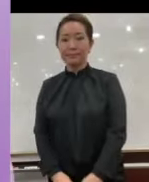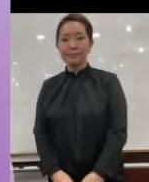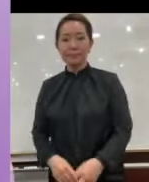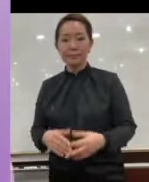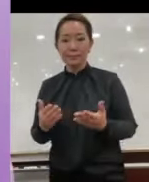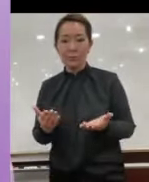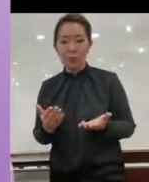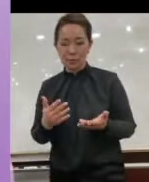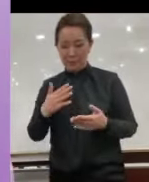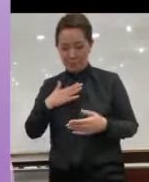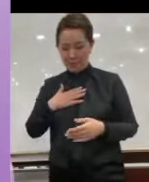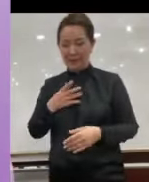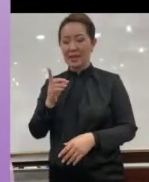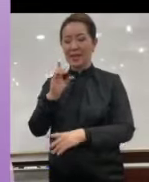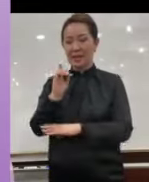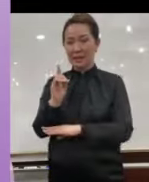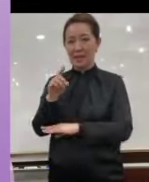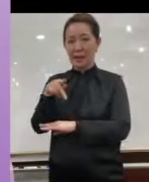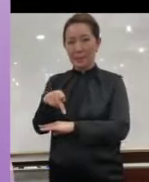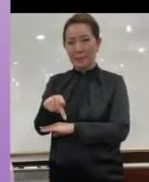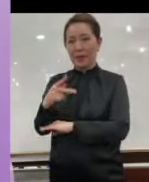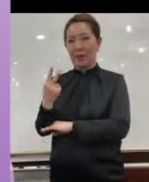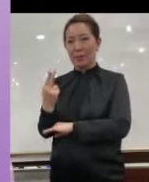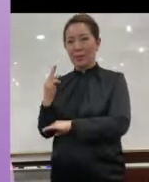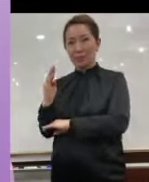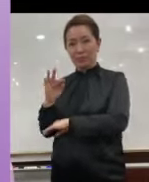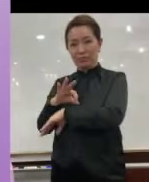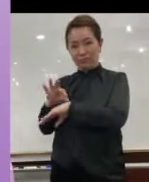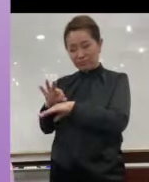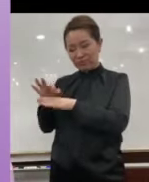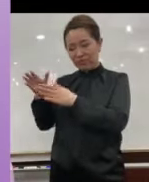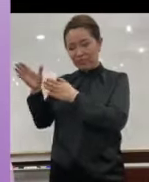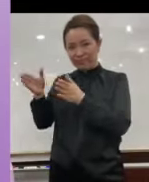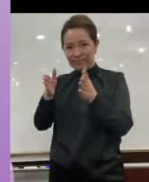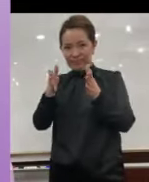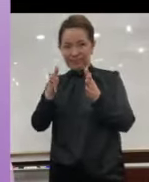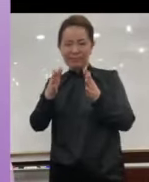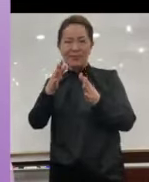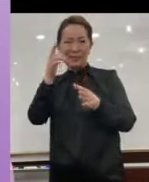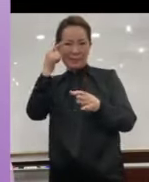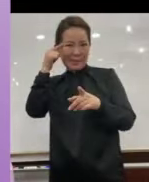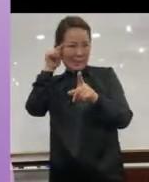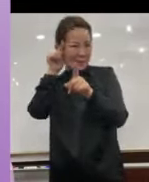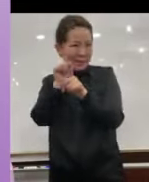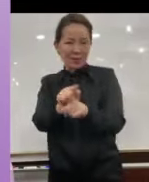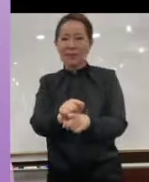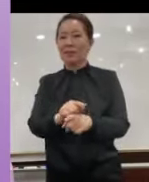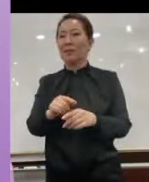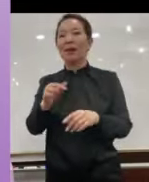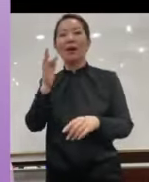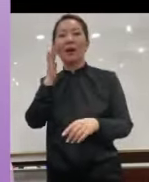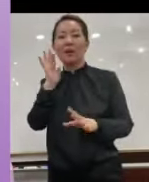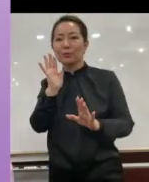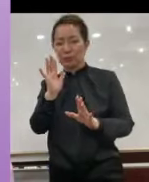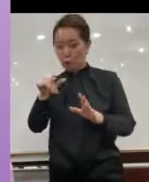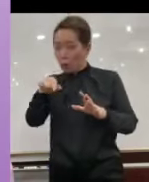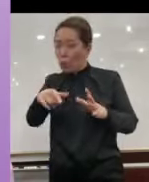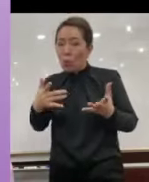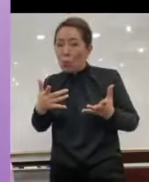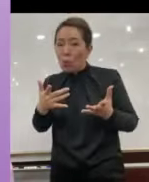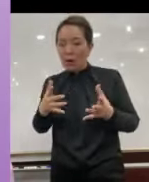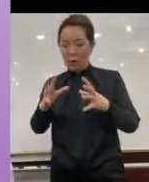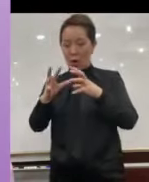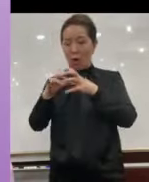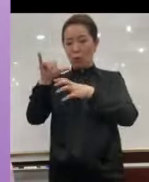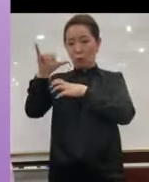Энэ нь бол манай Deepop төслийн барьж байгаа үзэл баримтлал буюу арга барил биш юм аа. Энэ бол одоогийн дэлхийн одоо тэгээ олон